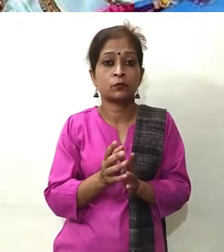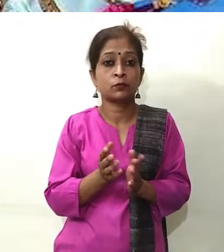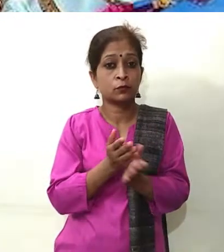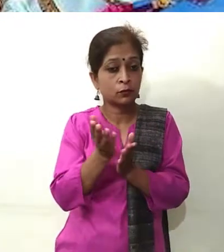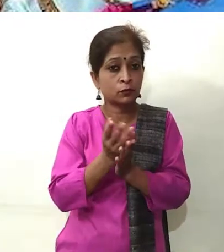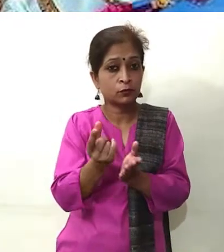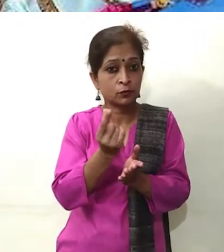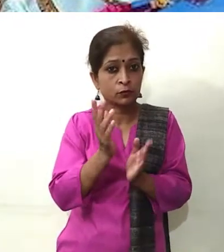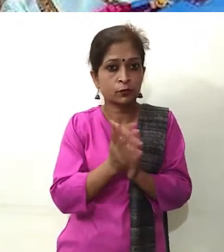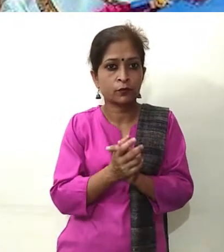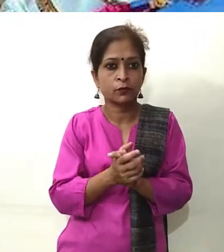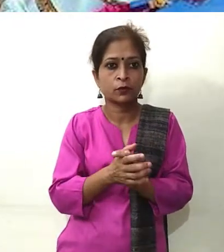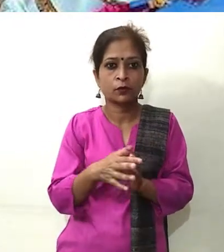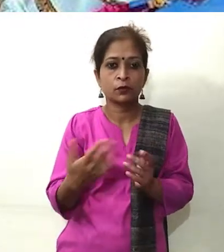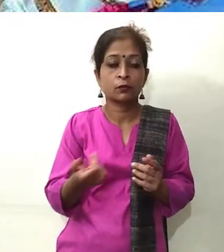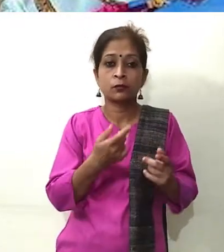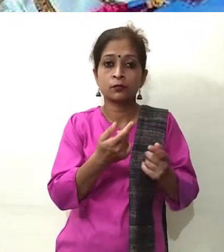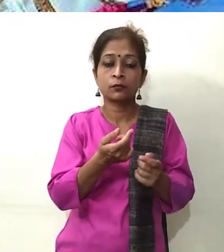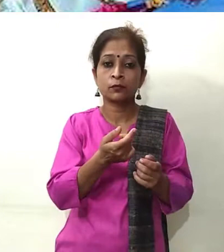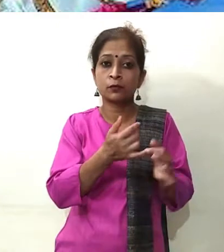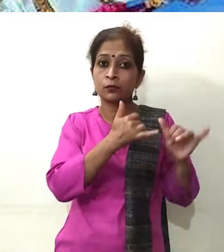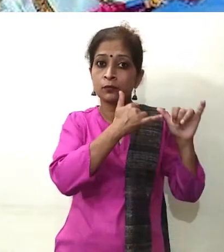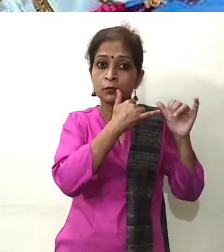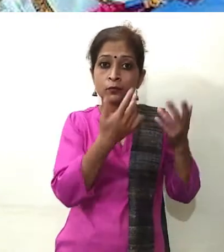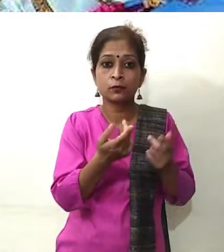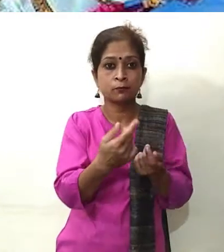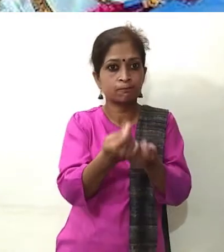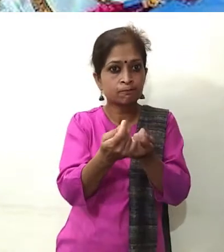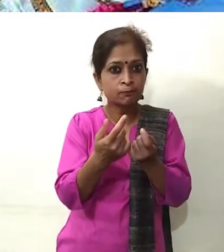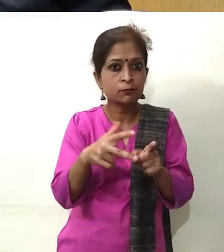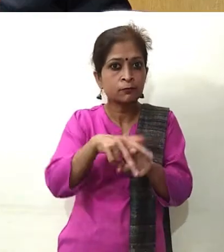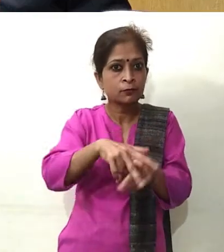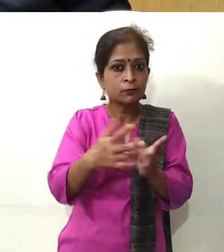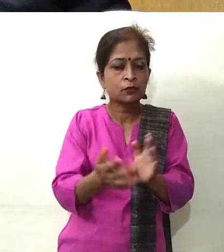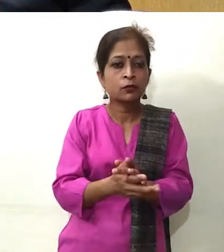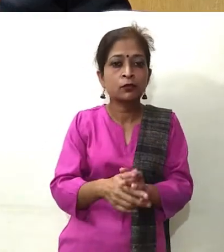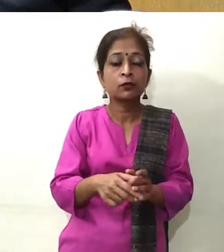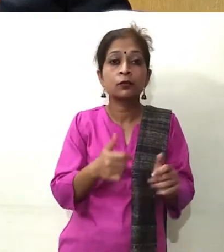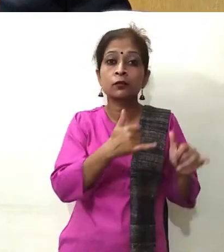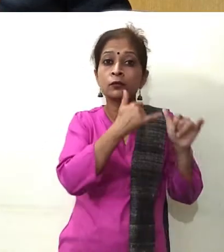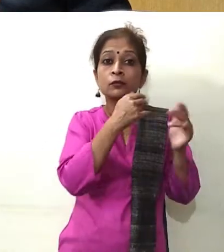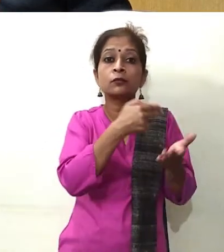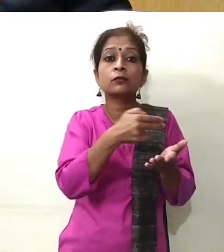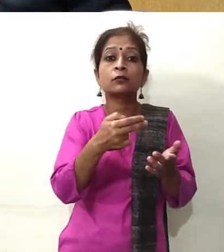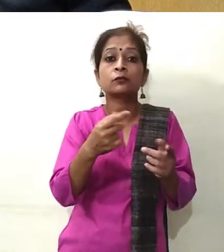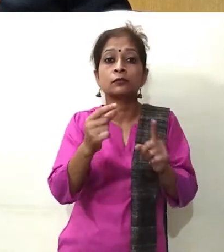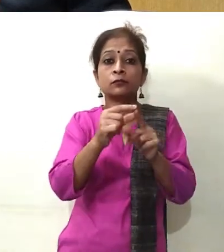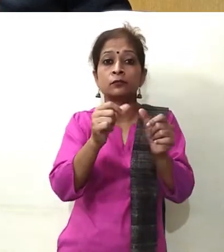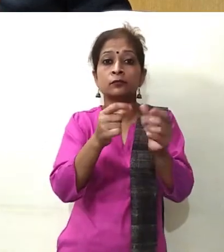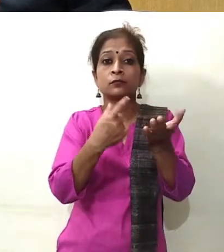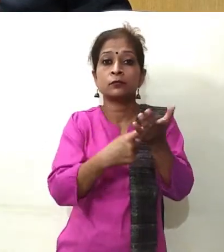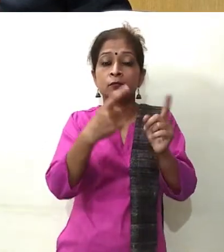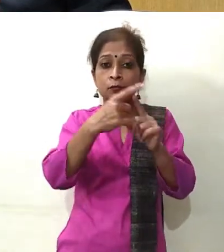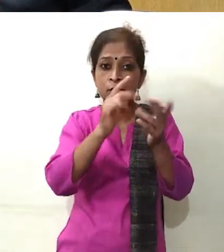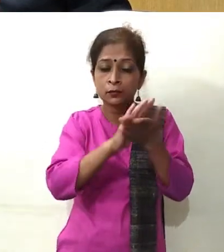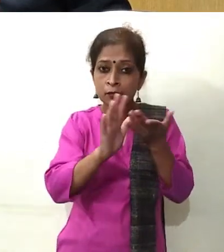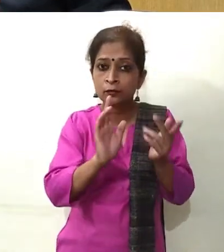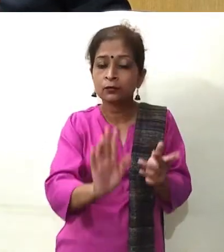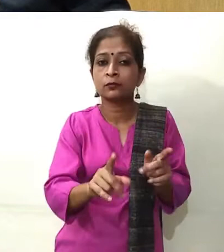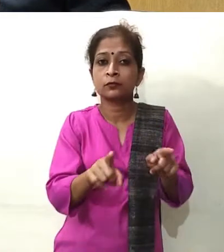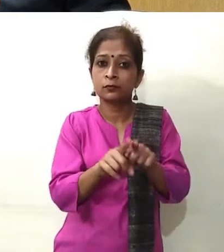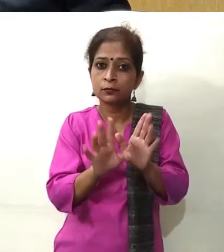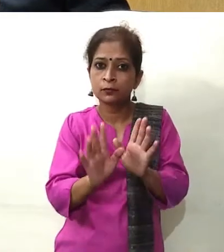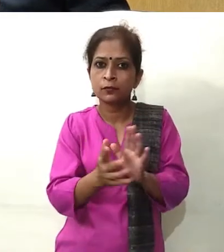पार्थ अर्जुन और सारथी हुए कृष्ण। पार्थ सारथी कृष्ण का एक नाम है। तो अगर आप देखें तो उस